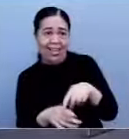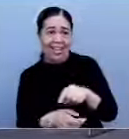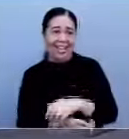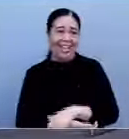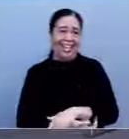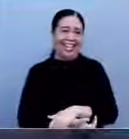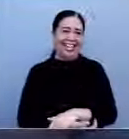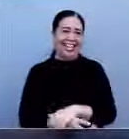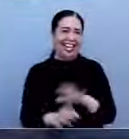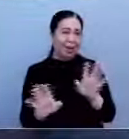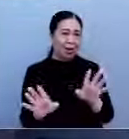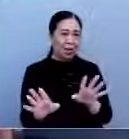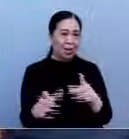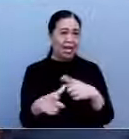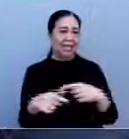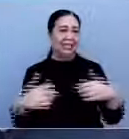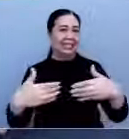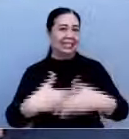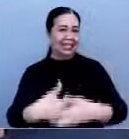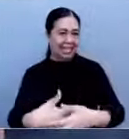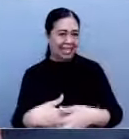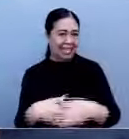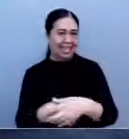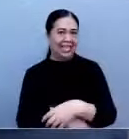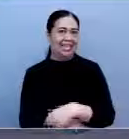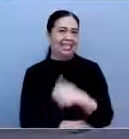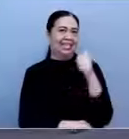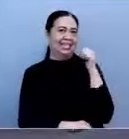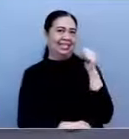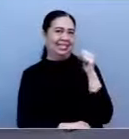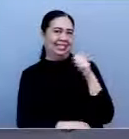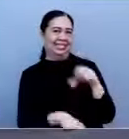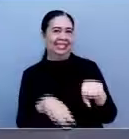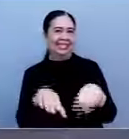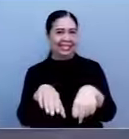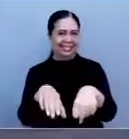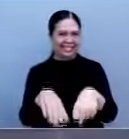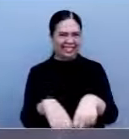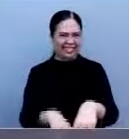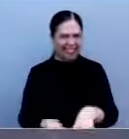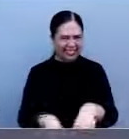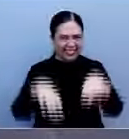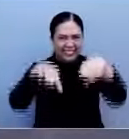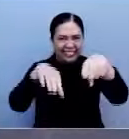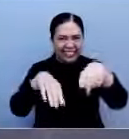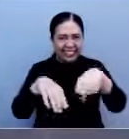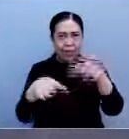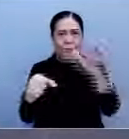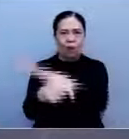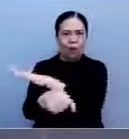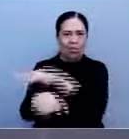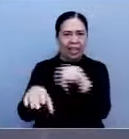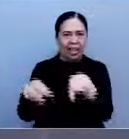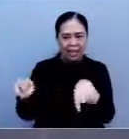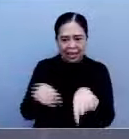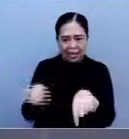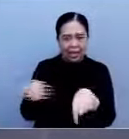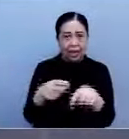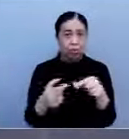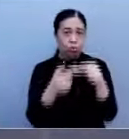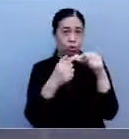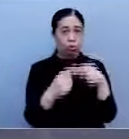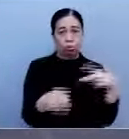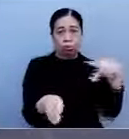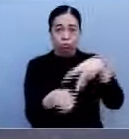Hindi, papasan. Sa tricycle niya. Sa tricycle ni Jess. Hindi kasi puno na. Hindi siya special. So, sa likod